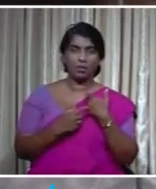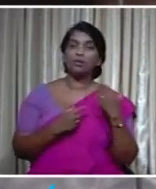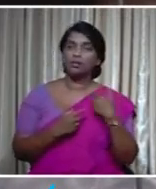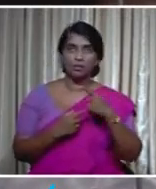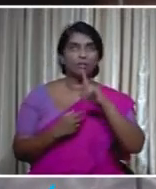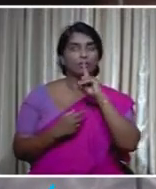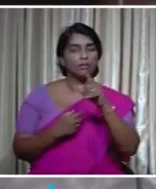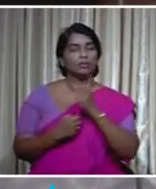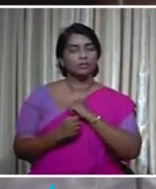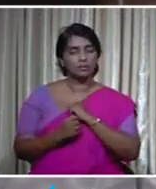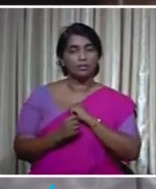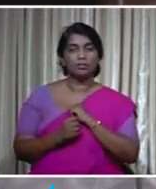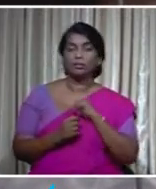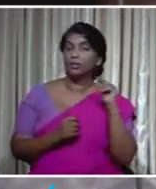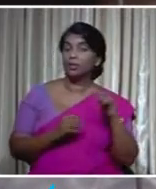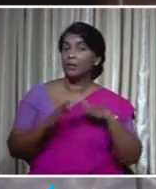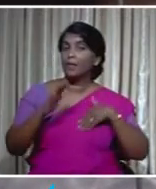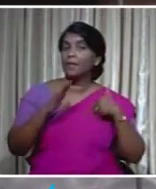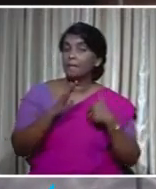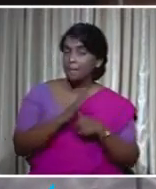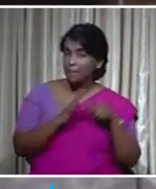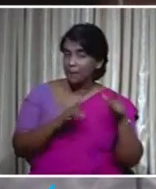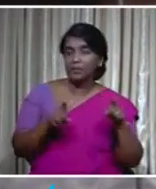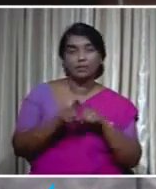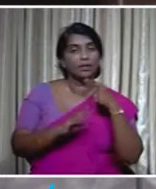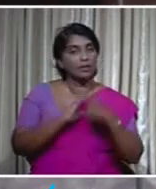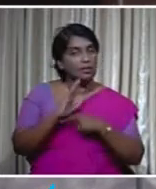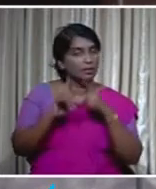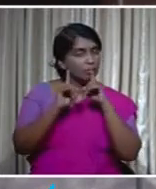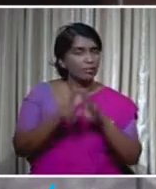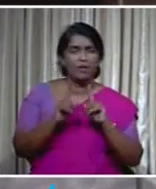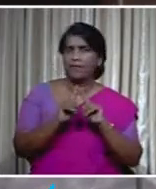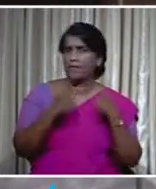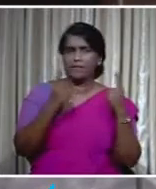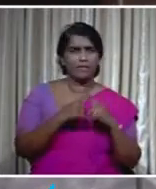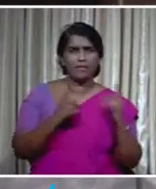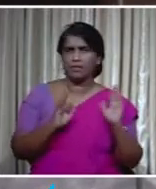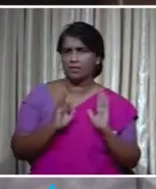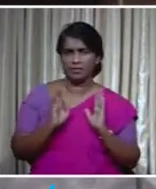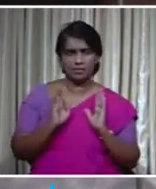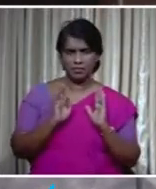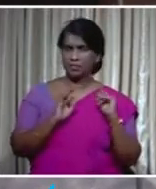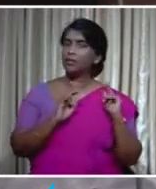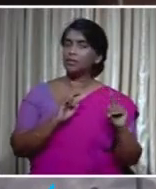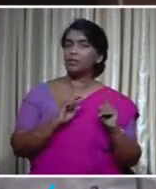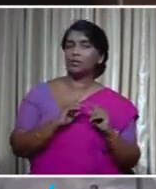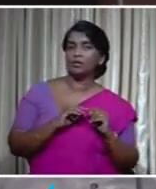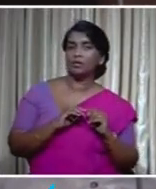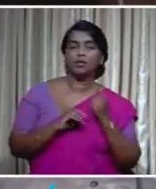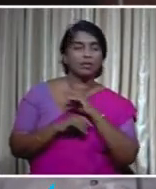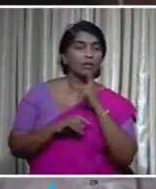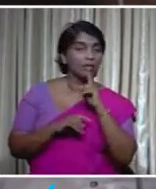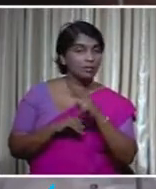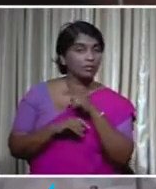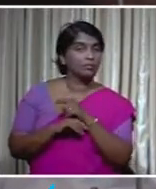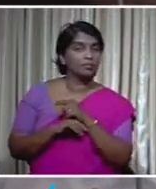ஒரு அதிபர்களுக்கிடையில் கூட இந்த நாட்டிலே இவ்வளவு வேறுபாடுகள் உண்டு. இந்த இந்த இந்த சூப்பர் நியூமரிக்காரர், இவர்கள்